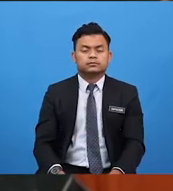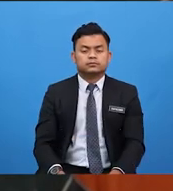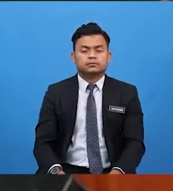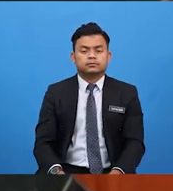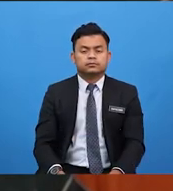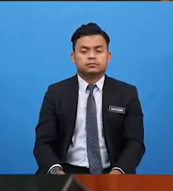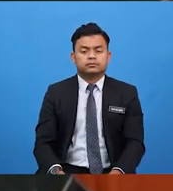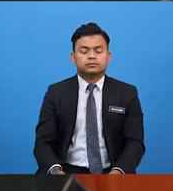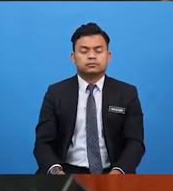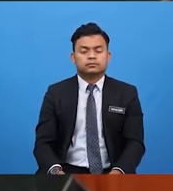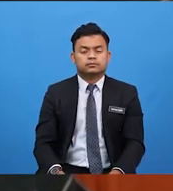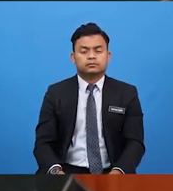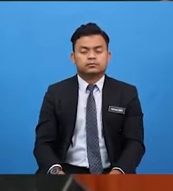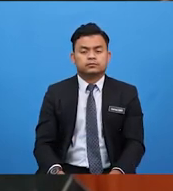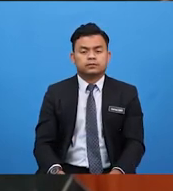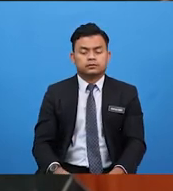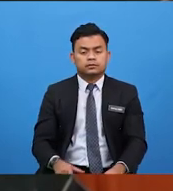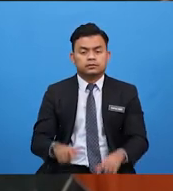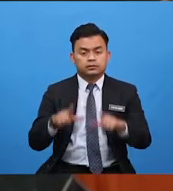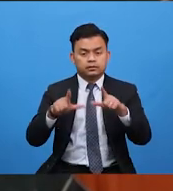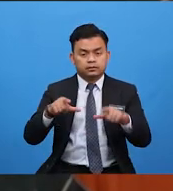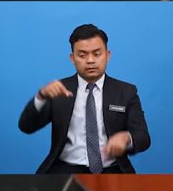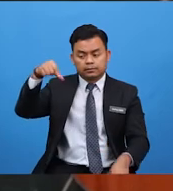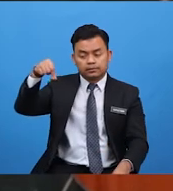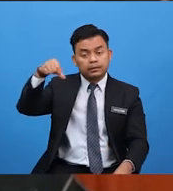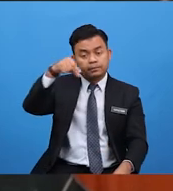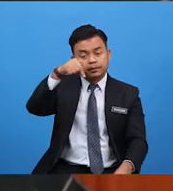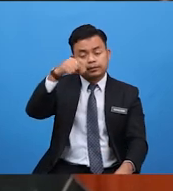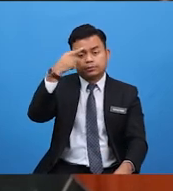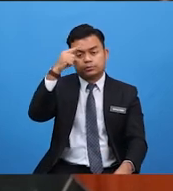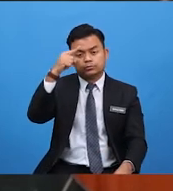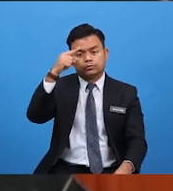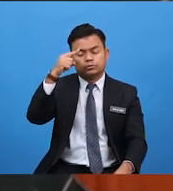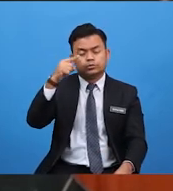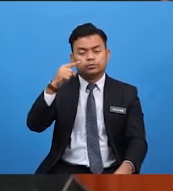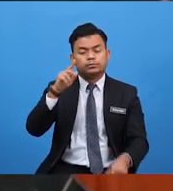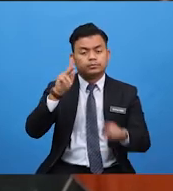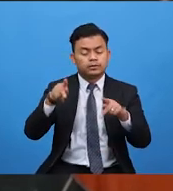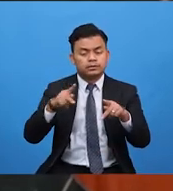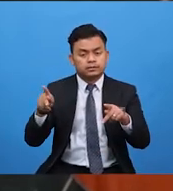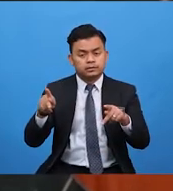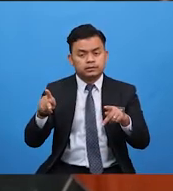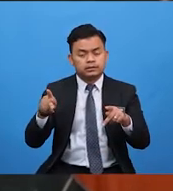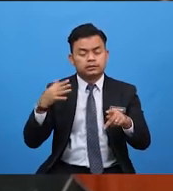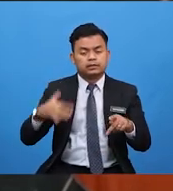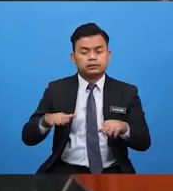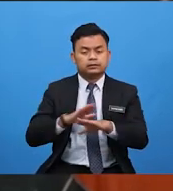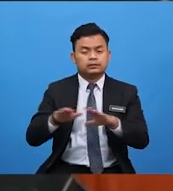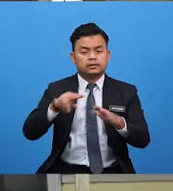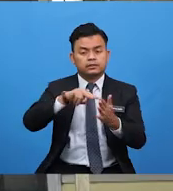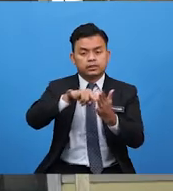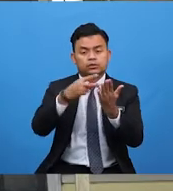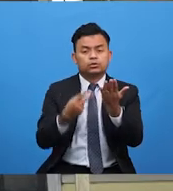perlu ditetapkan dengan penyepit baju untuk mengelakkan kain daripada jatuh ditiup